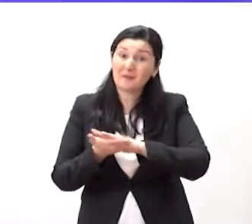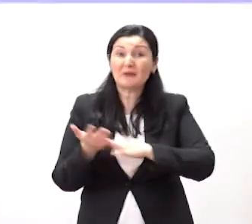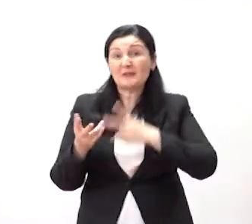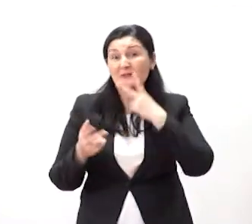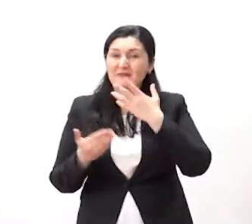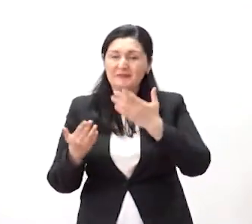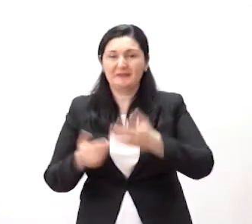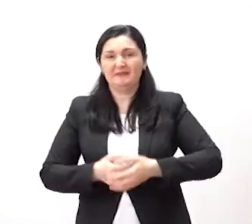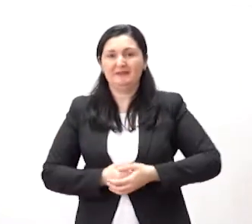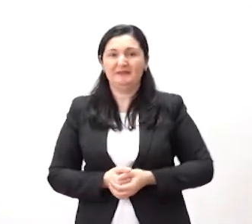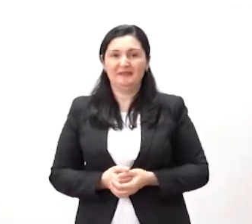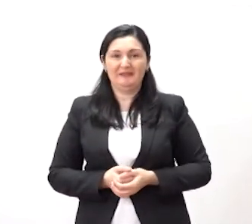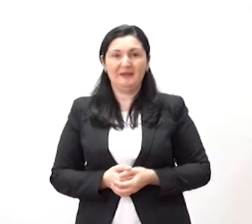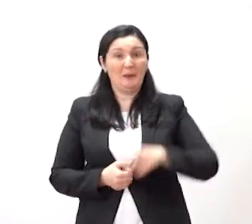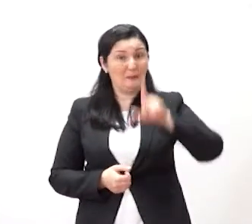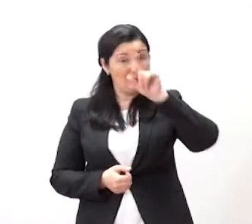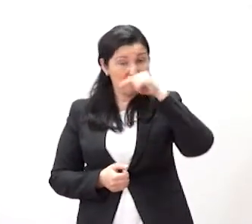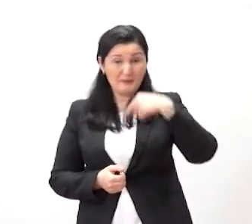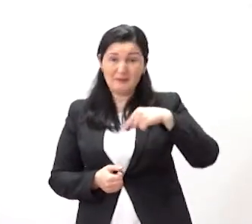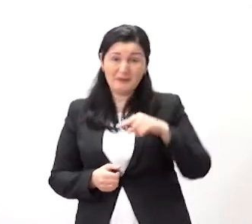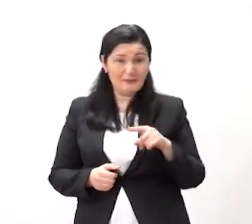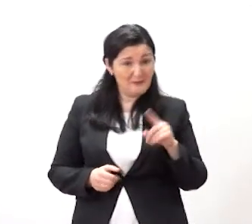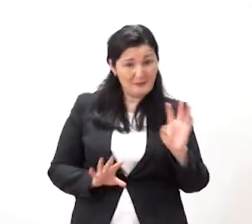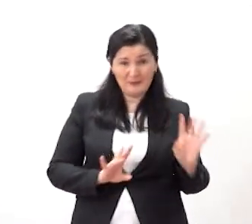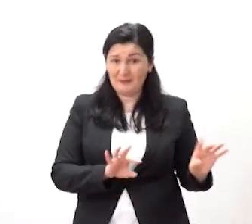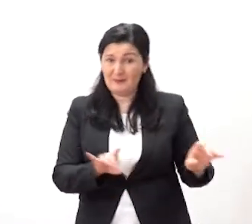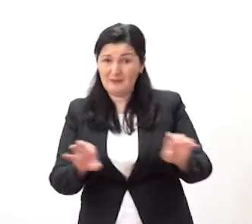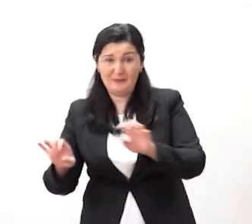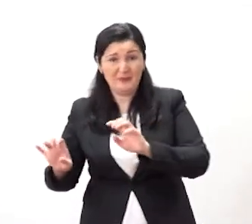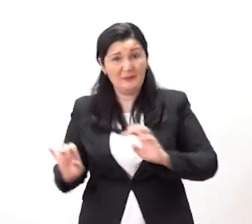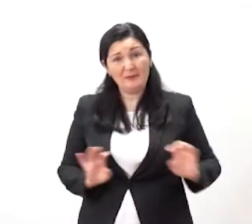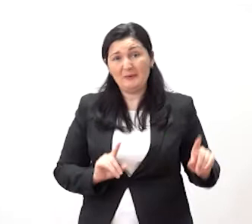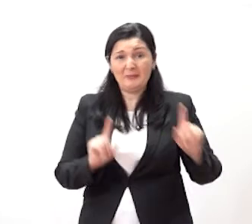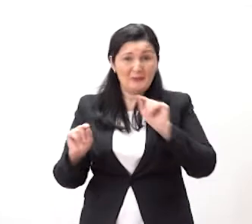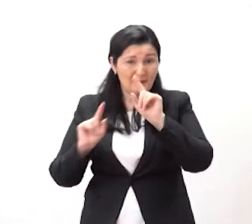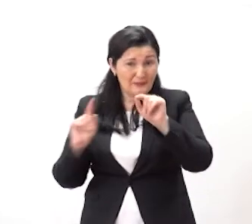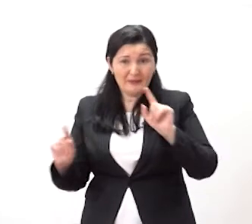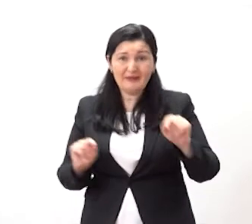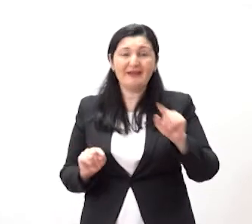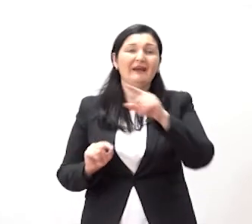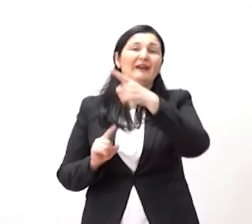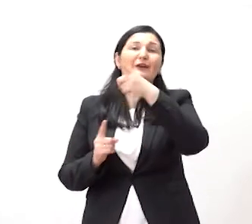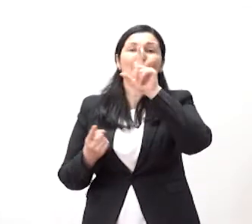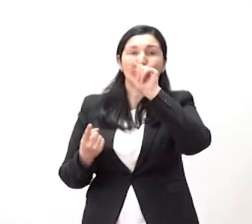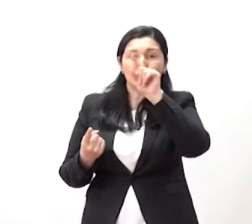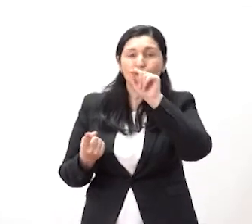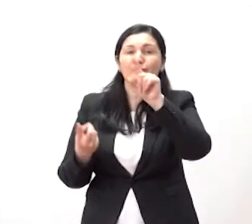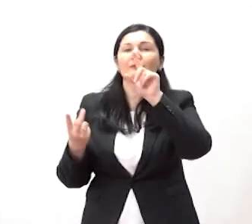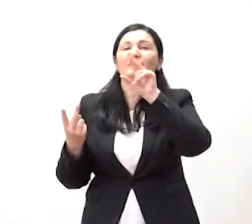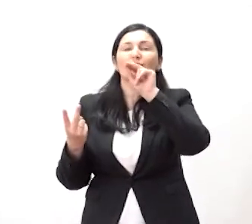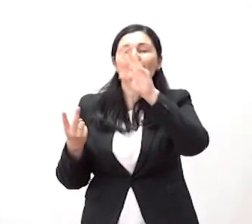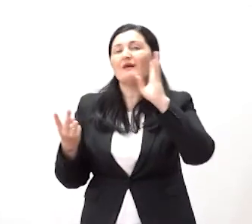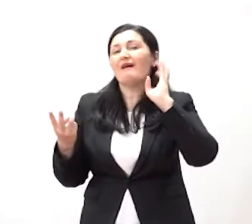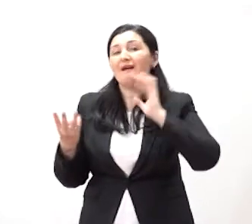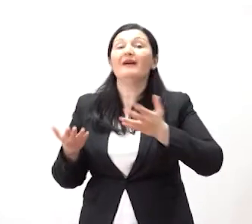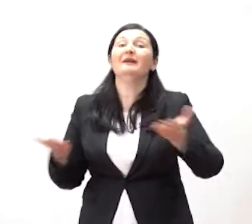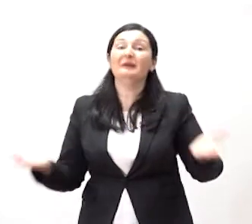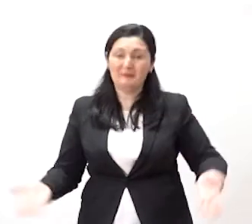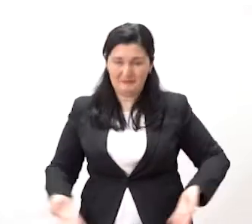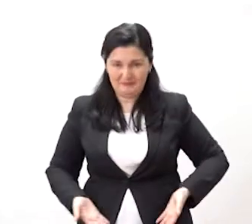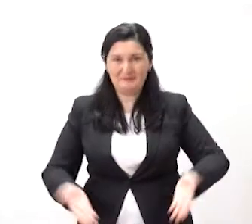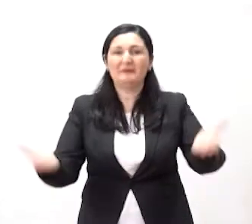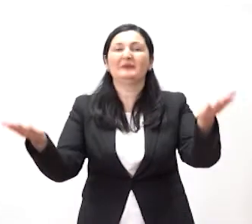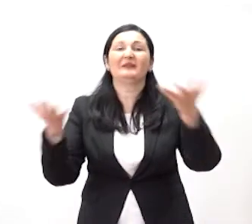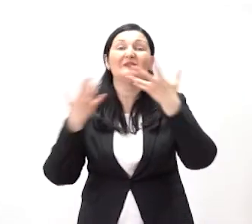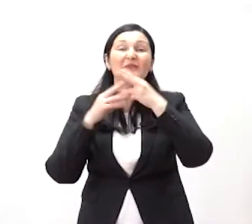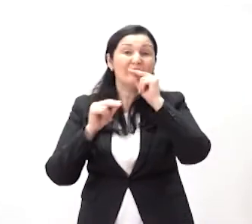معلمه جان. مرغ مرجان با کپکو مرغابی و غاز گفت: مرحمت،